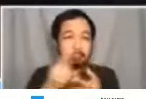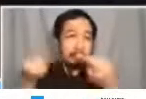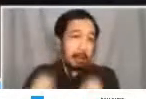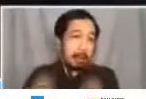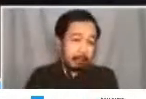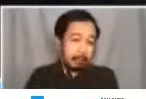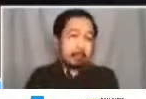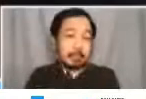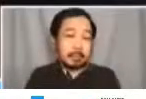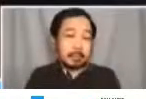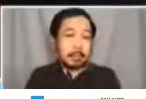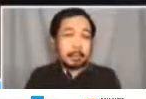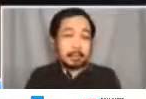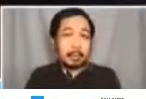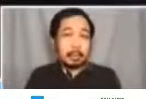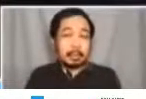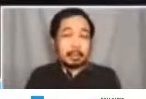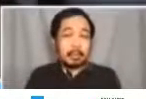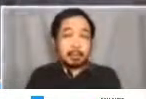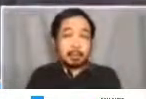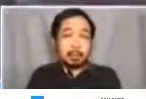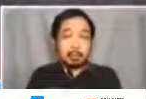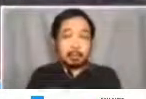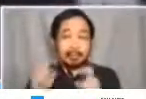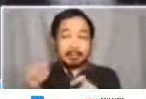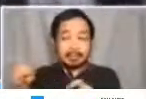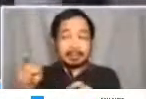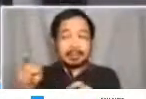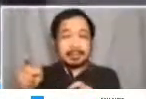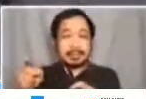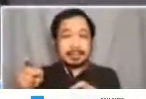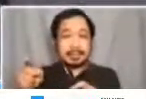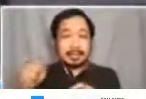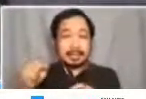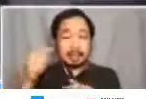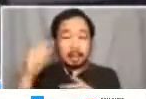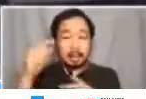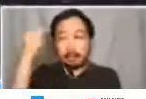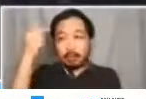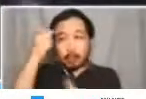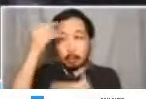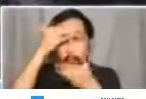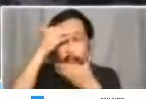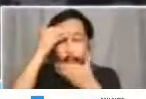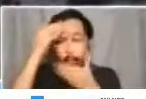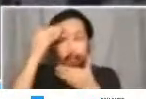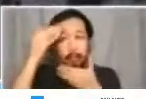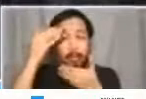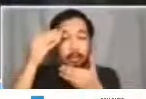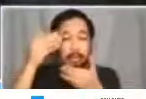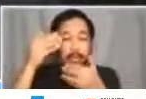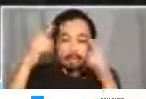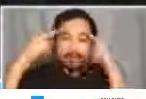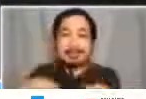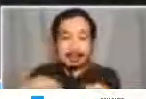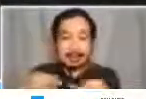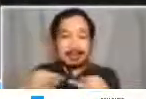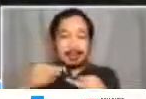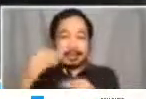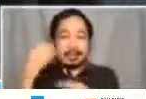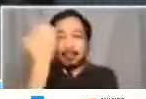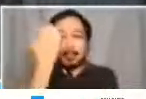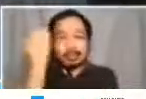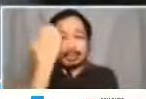Of course, you said ang mga essential businesses lang talaga ang pina-operate nila during